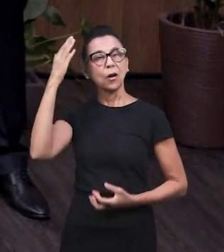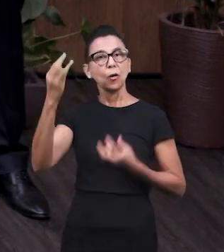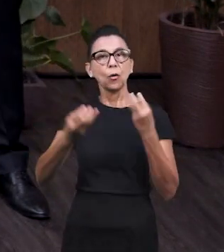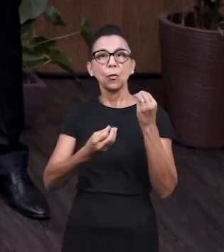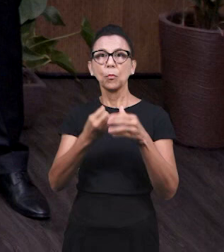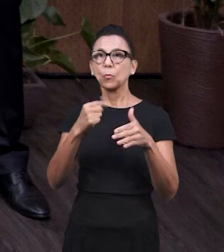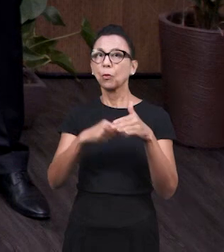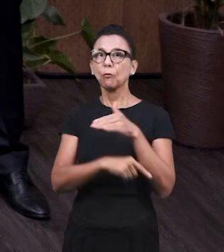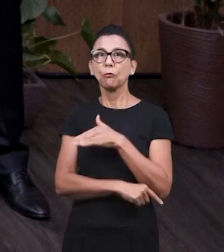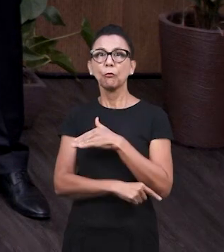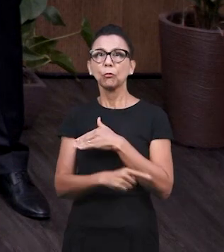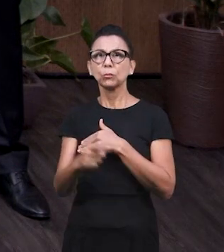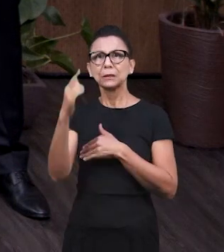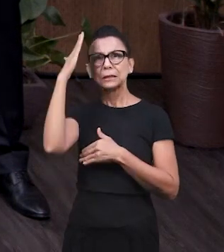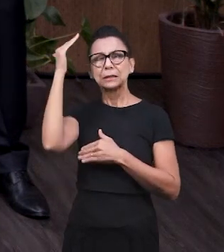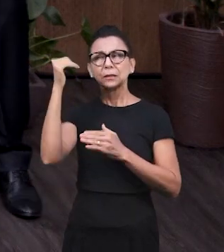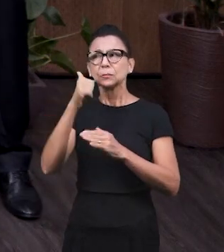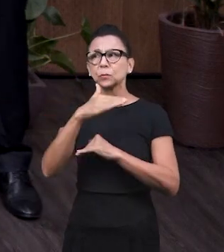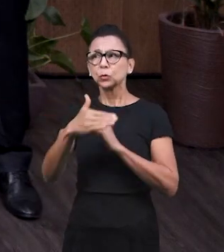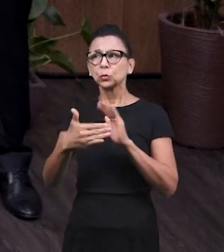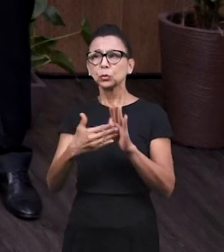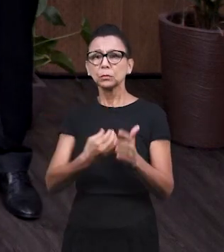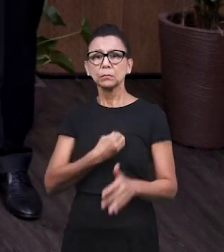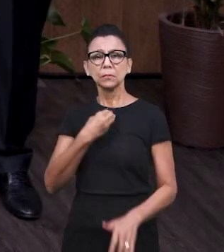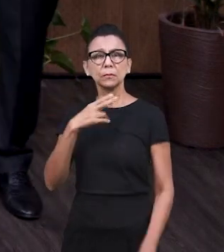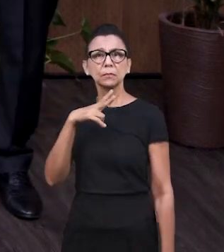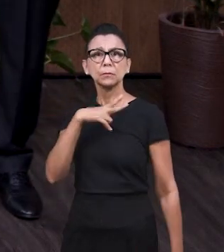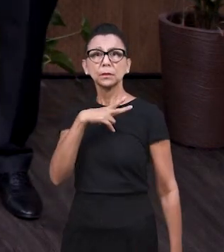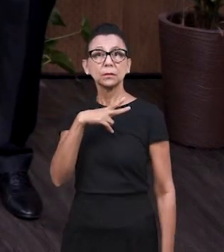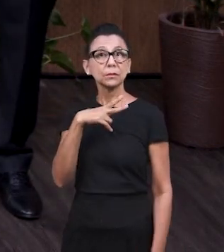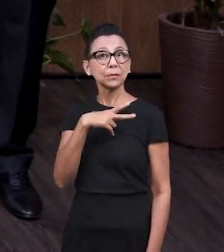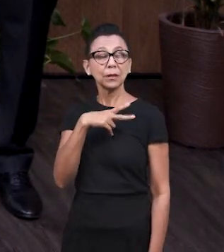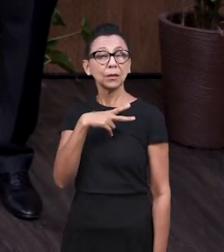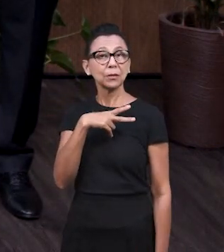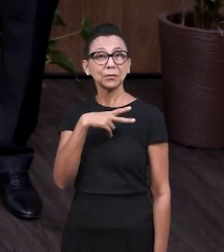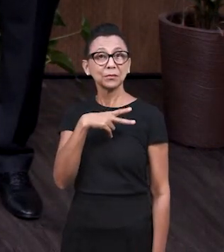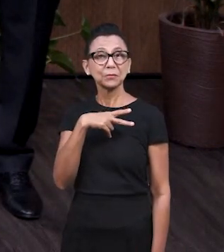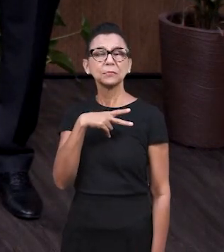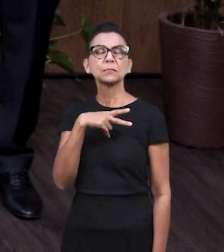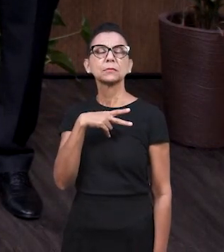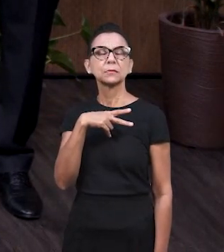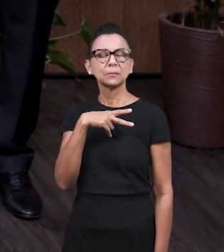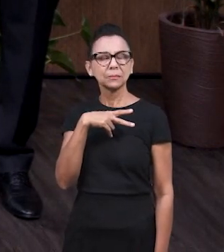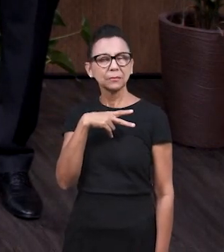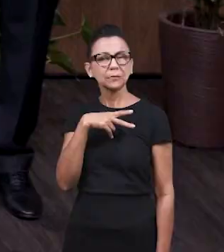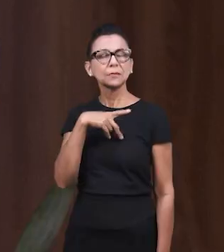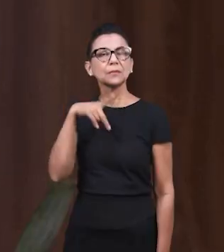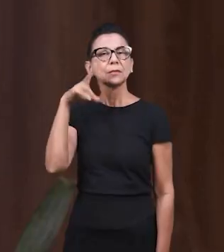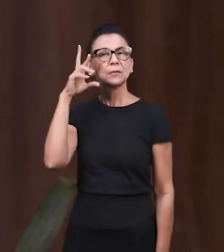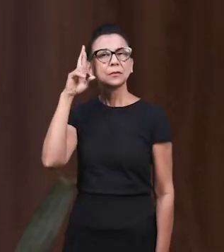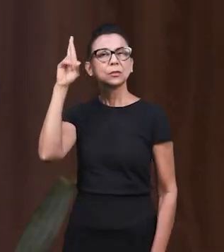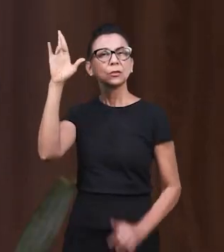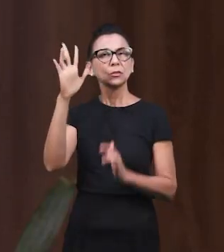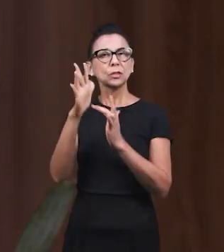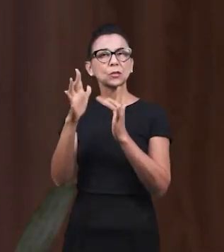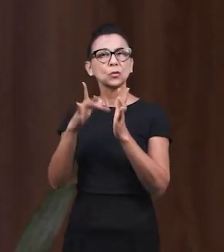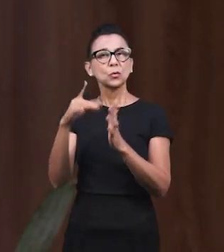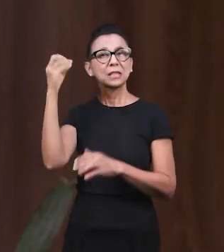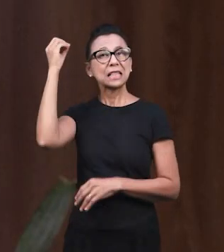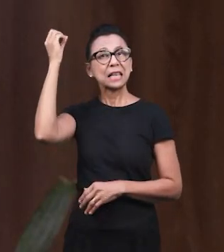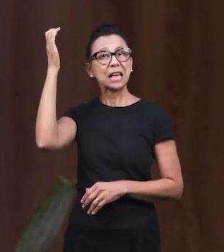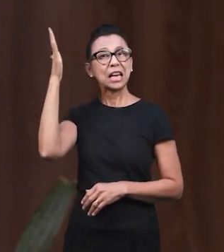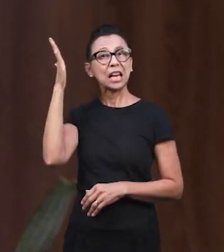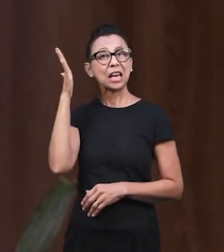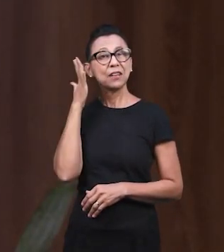a compris la profondeur que Jésus parlait. Jésus a révélé le péché de la femme en